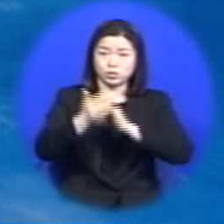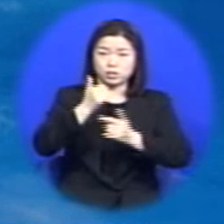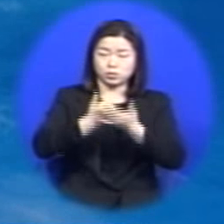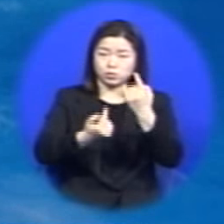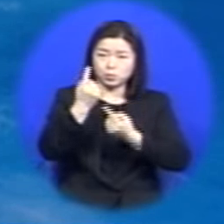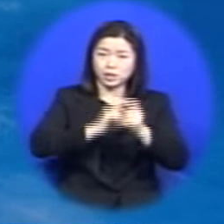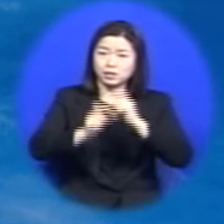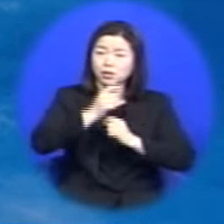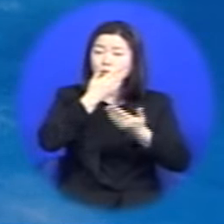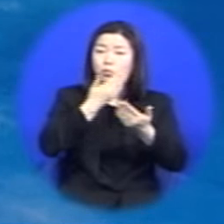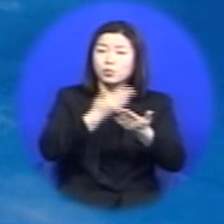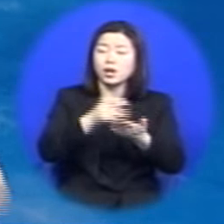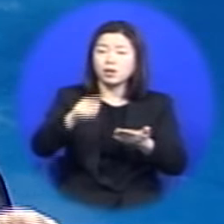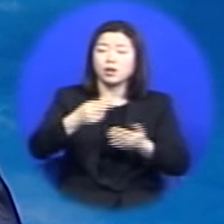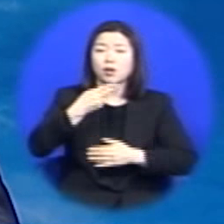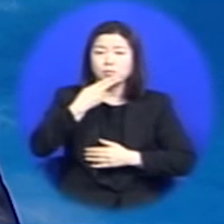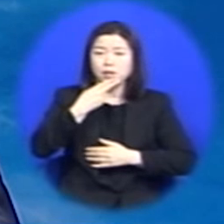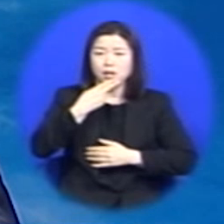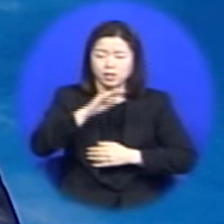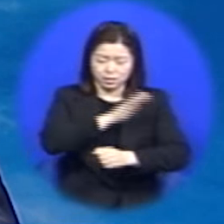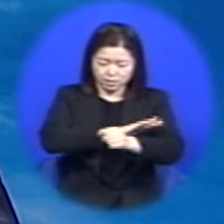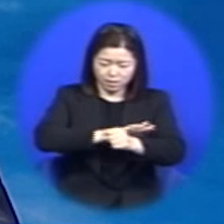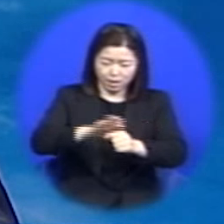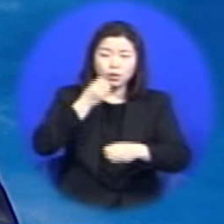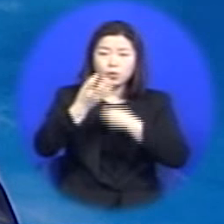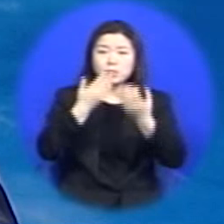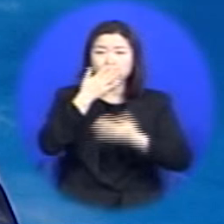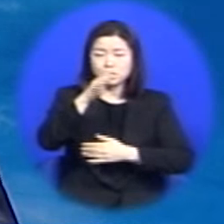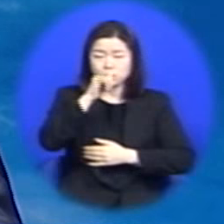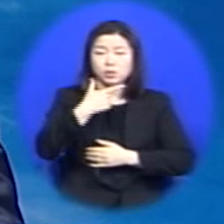귀한 분이 없네. 이 고백 제대로 할 수 있게 되기를 원합니다.